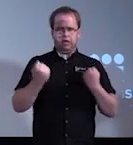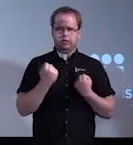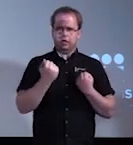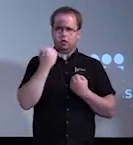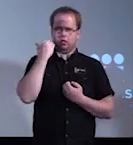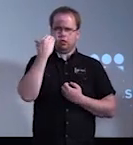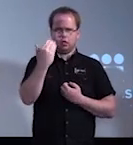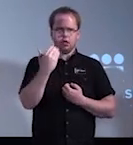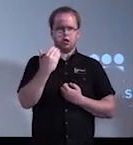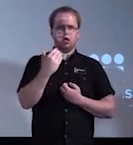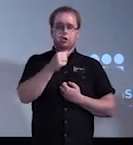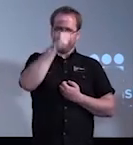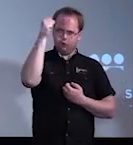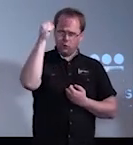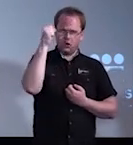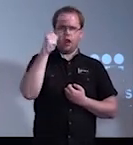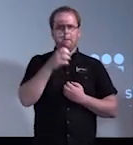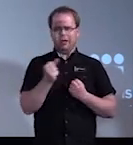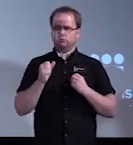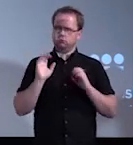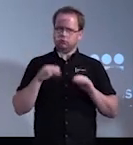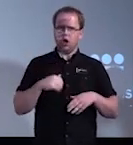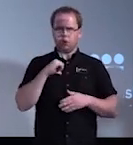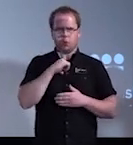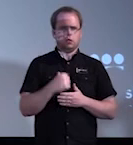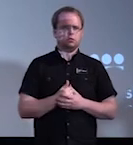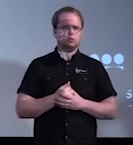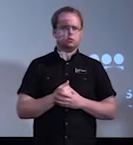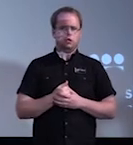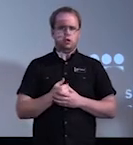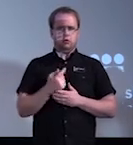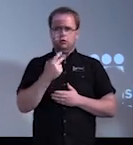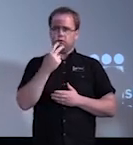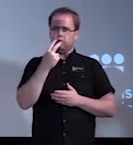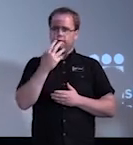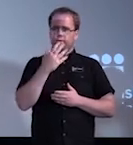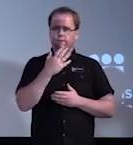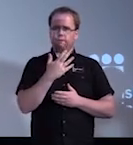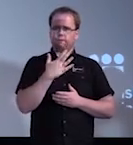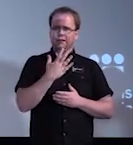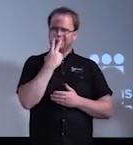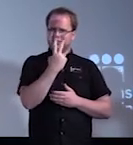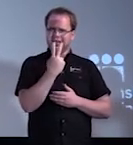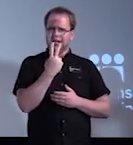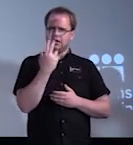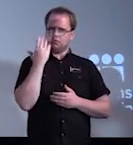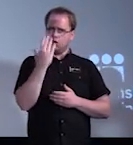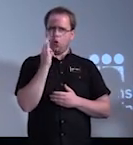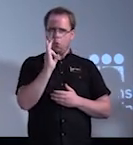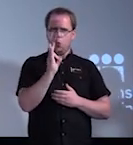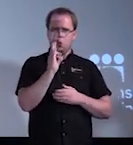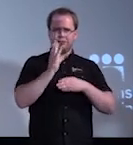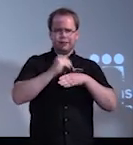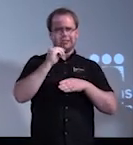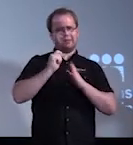och därmed också spännande och roliga. Jag ser fram emot hur den svenska filmens förutsättningar ser ut